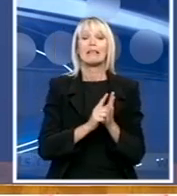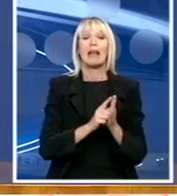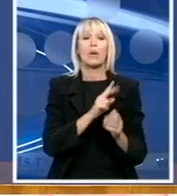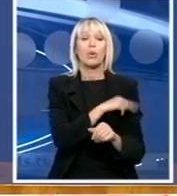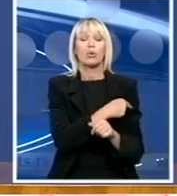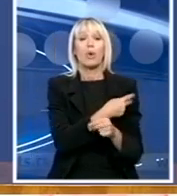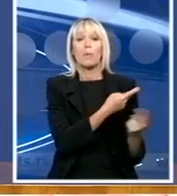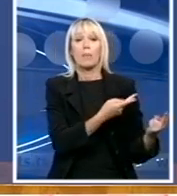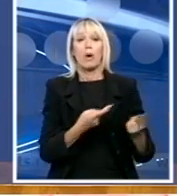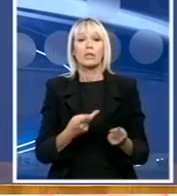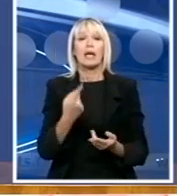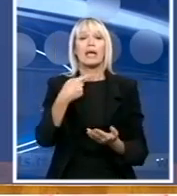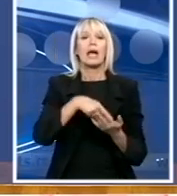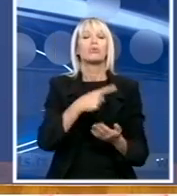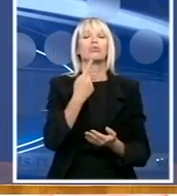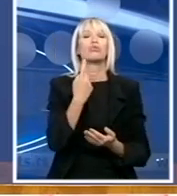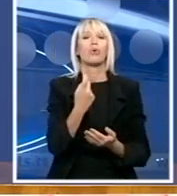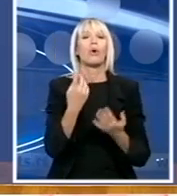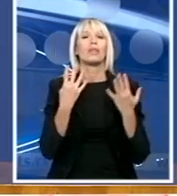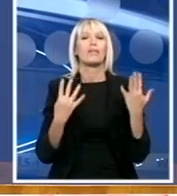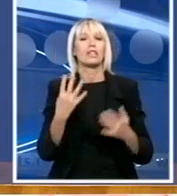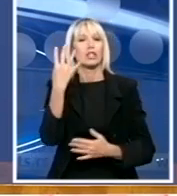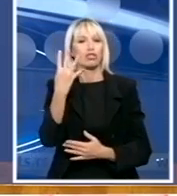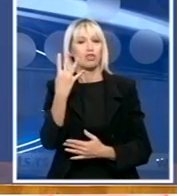hospitalizovano 1194 pacijenta.